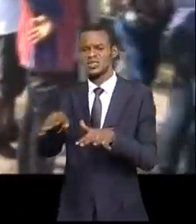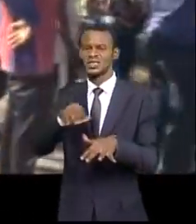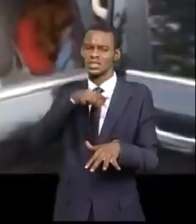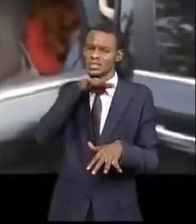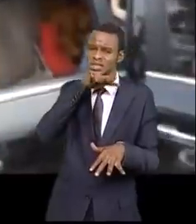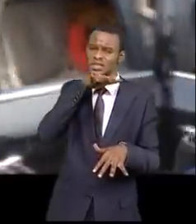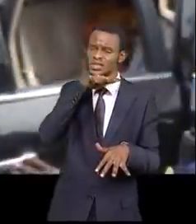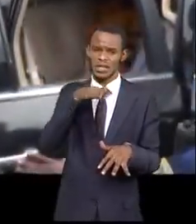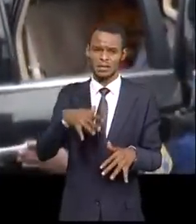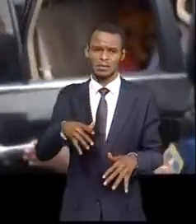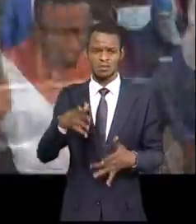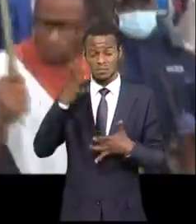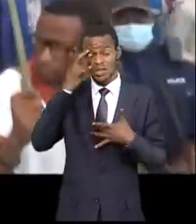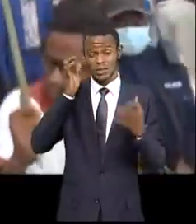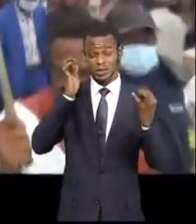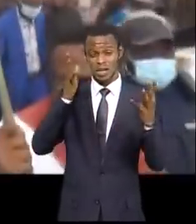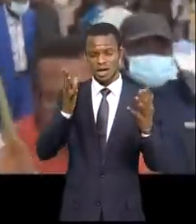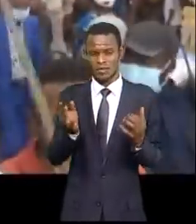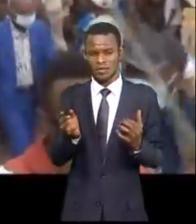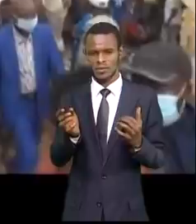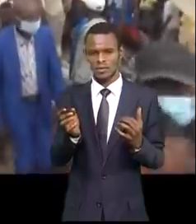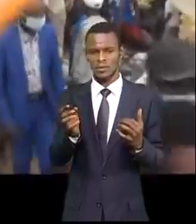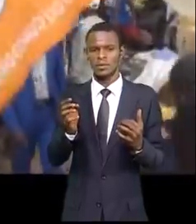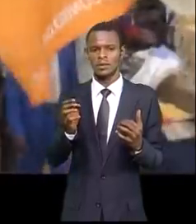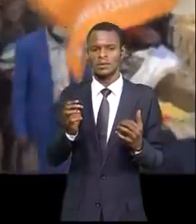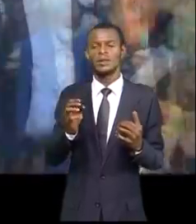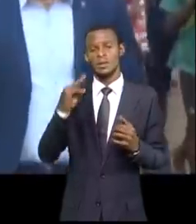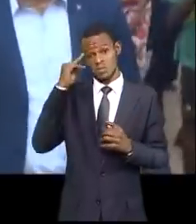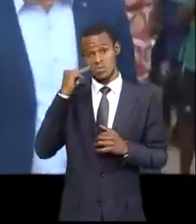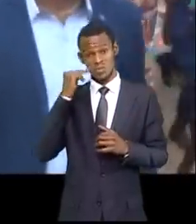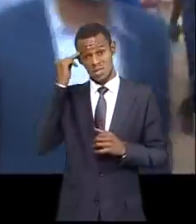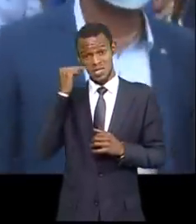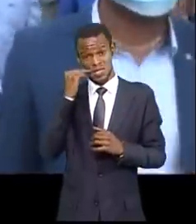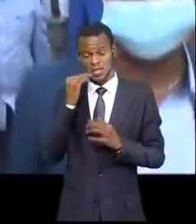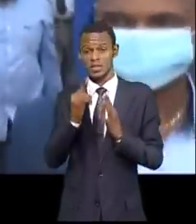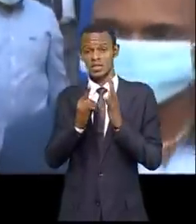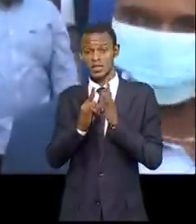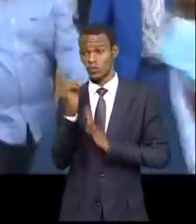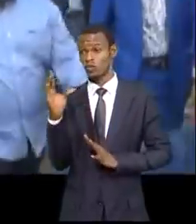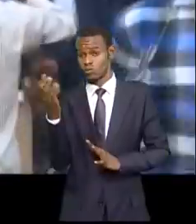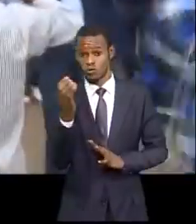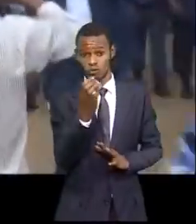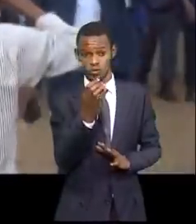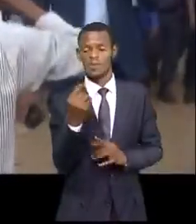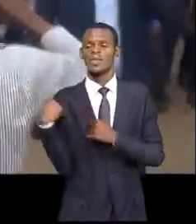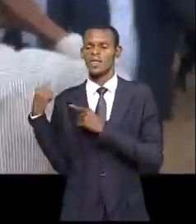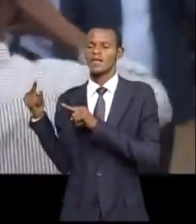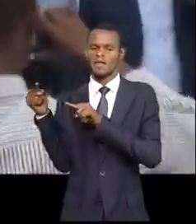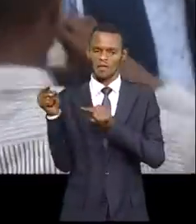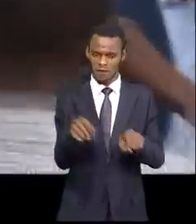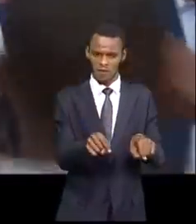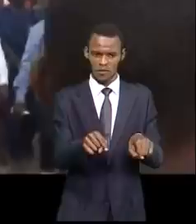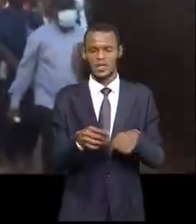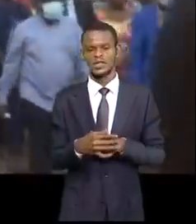maladies l'accueil chaleureux de la joie augmente et réservée aux ministres guy coulombe au par la population est synonyme de